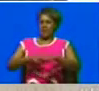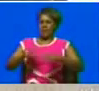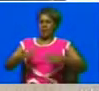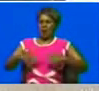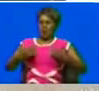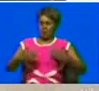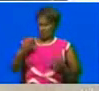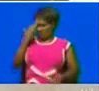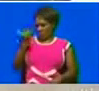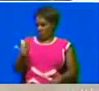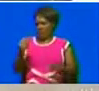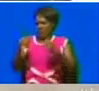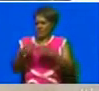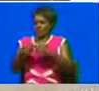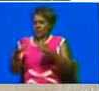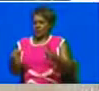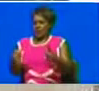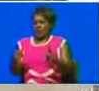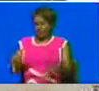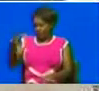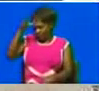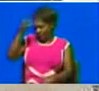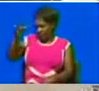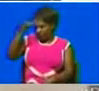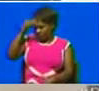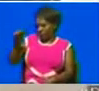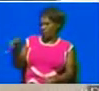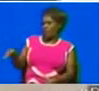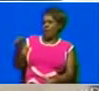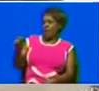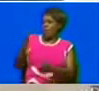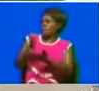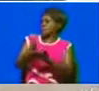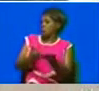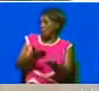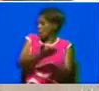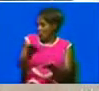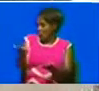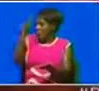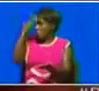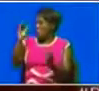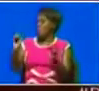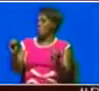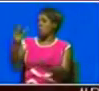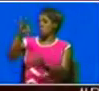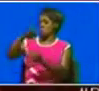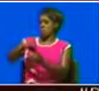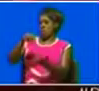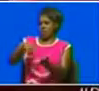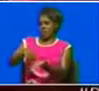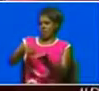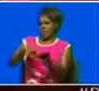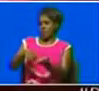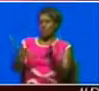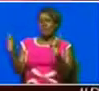kwamba tumeanza kuelekezwa na kuelimishwa mapema, kwa sababu baadhi yao wengine ndio walikuwa hawaelewi chochote. Na wakasisitiza kuwa